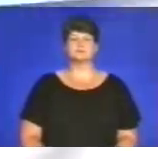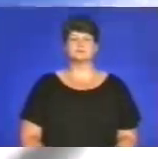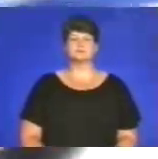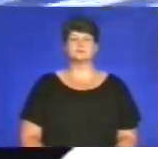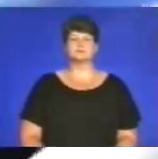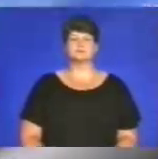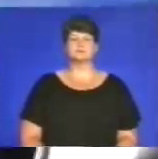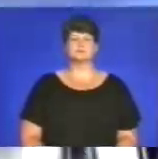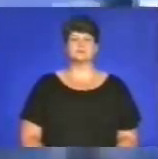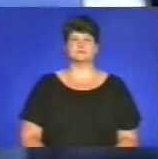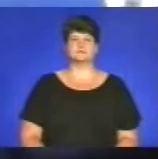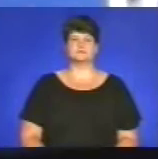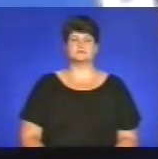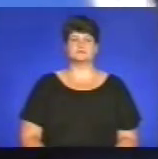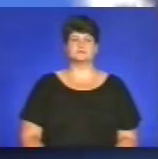МУЗЫКАЛЬНАЯ ЗАСТАВКА